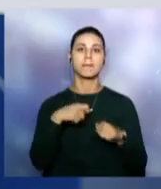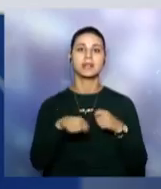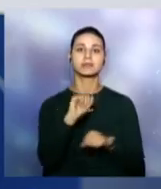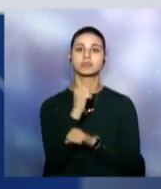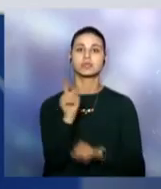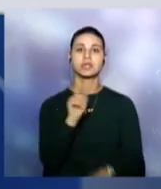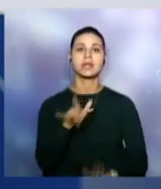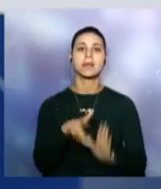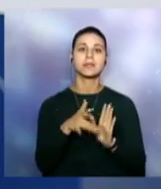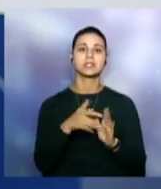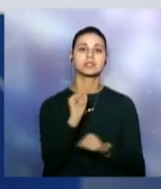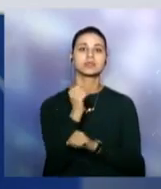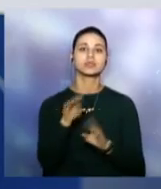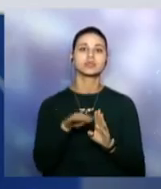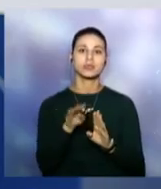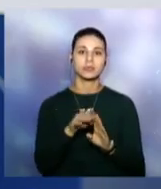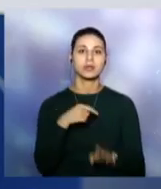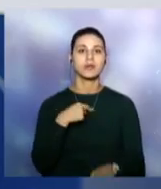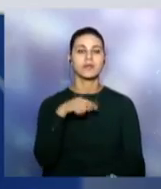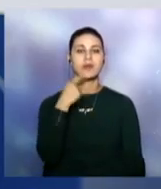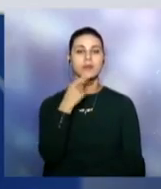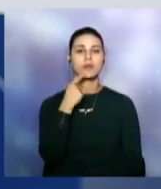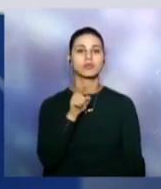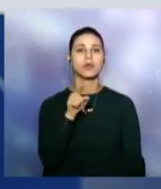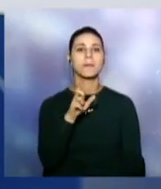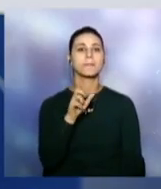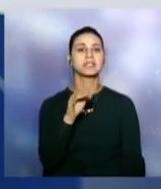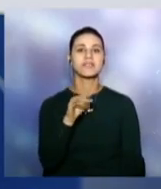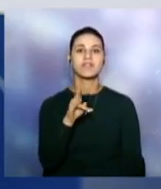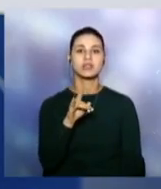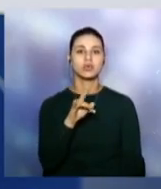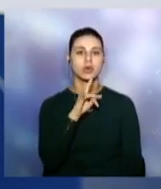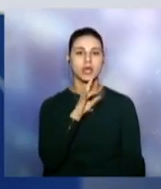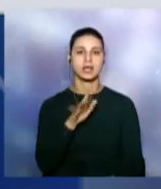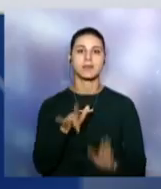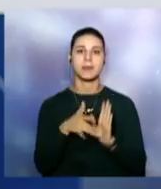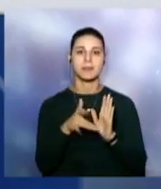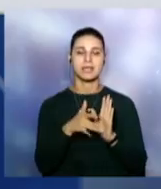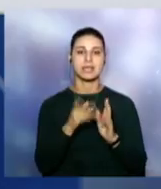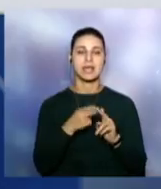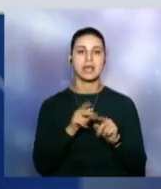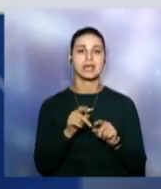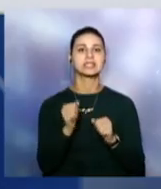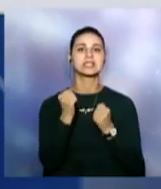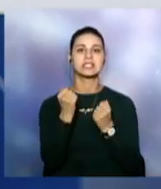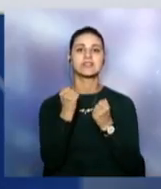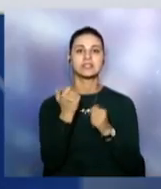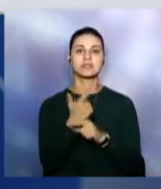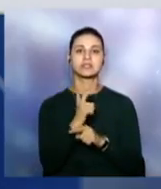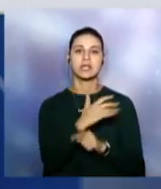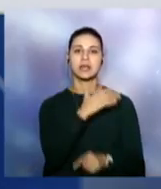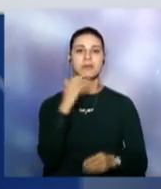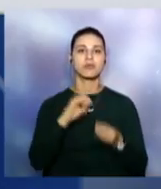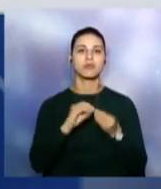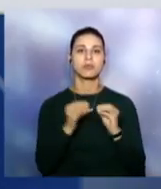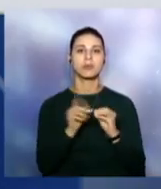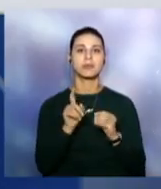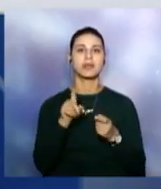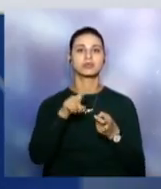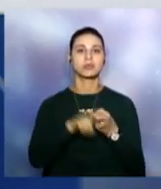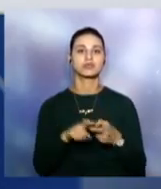ბოთლის ნაცვლად მინის ბოთლის გამოყენებას, ხას უსვამთ, რომ ბისფენოლს არ შეიცავს მინა და ეს გვიცავს უამრავი პრობლემისაგან, რომელიც